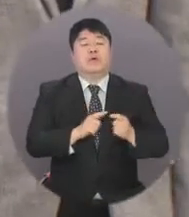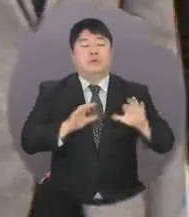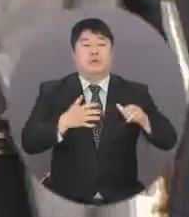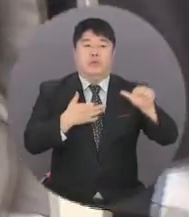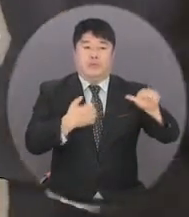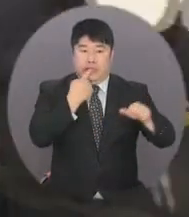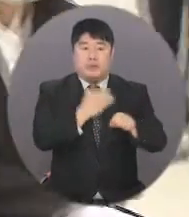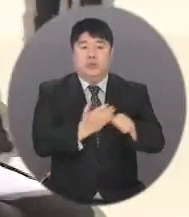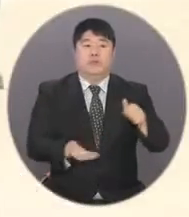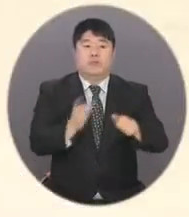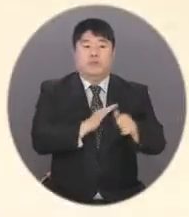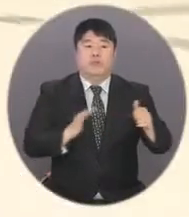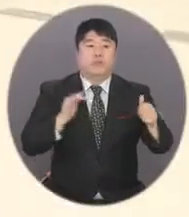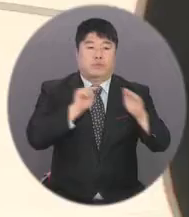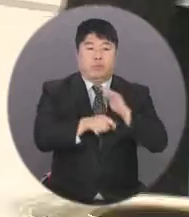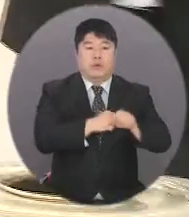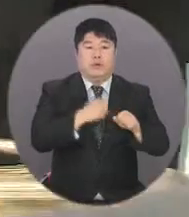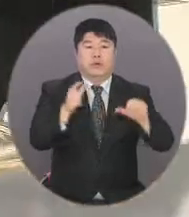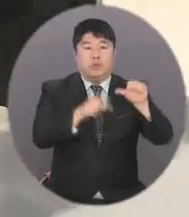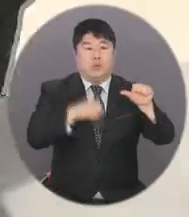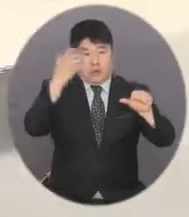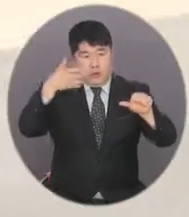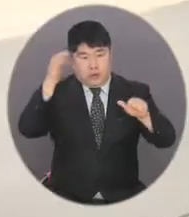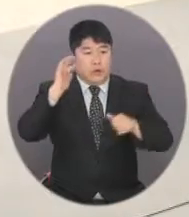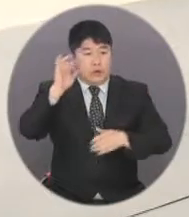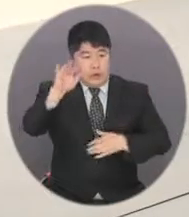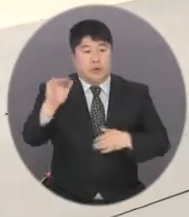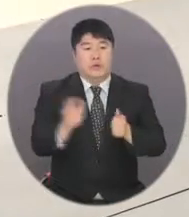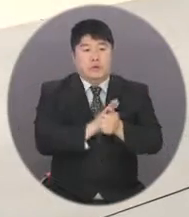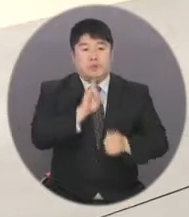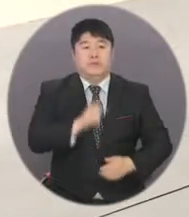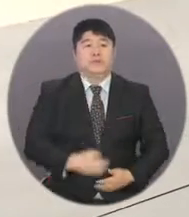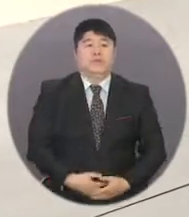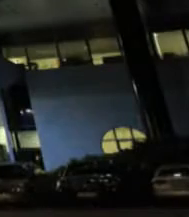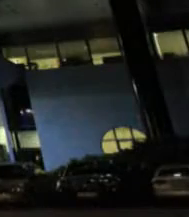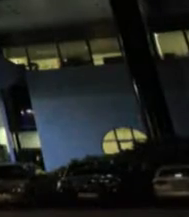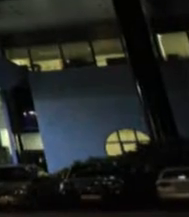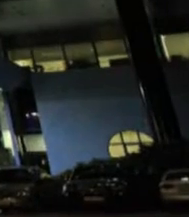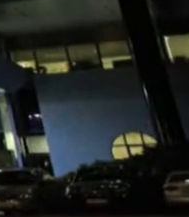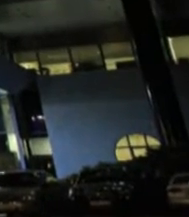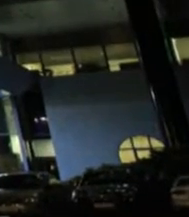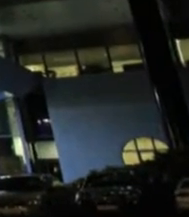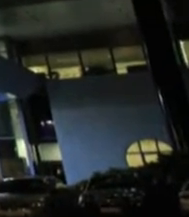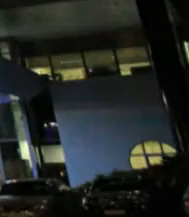5.18 민주묘지로 이동해 5월 00들의 넋을 기렸습니다. MBC 뉴스 김진선입니다.